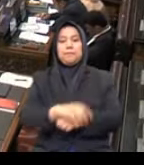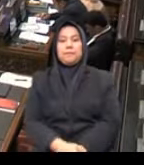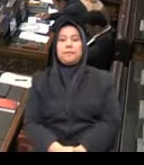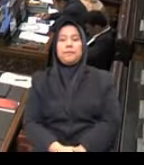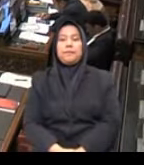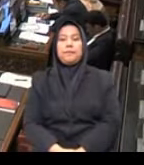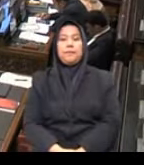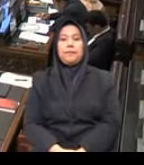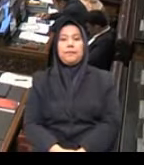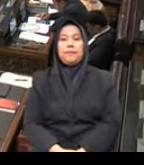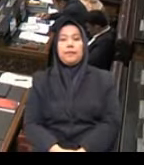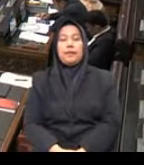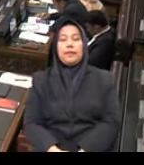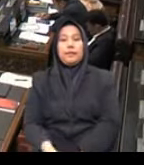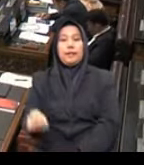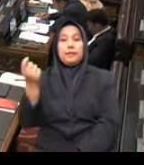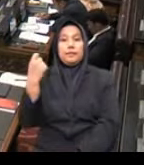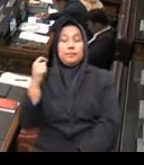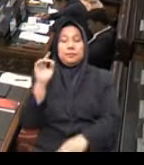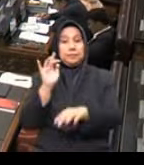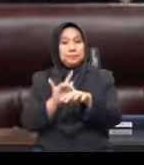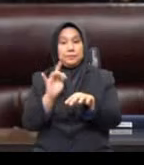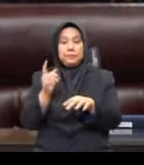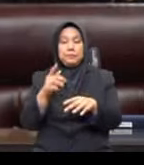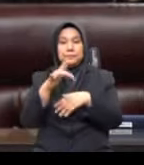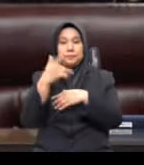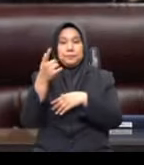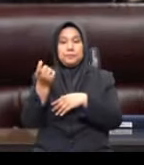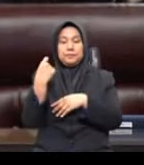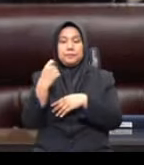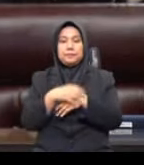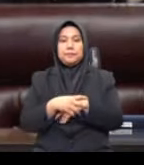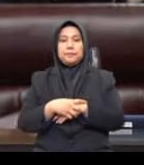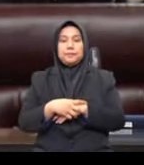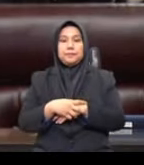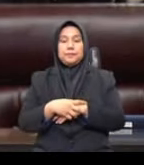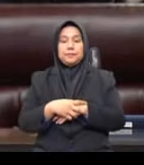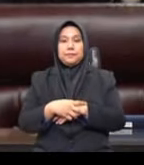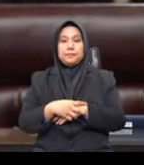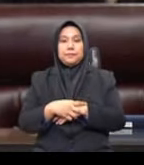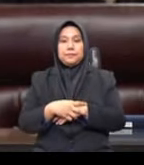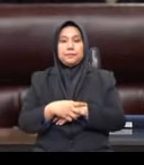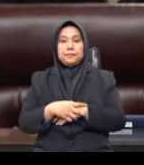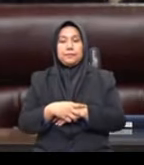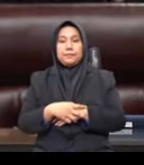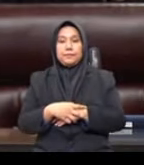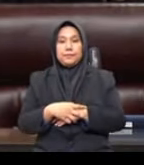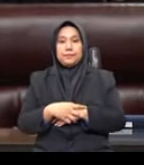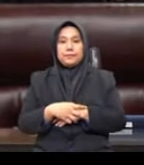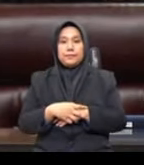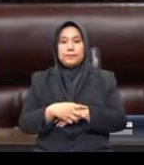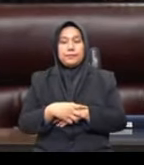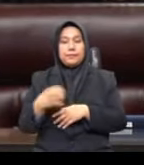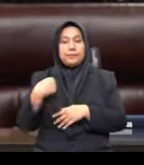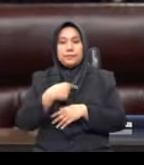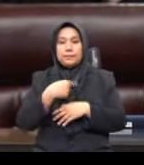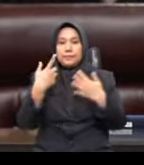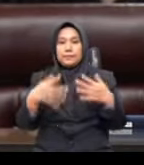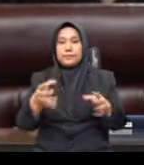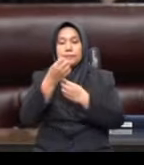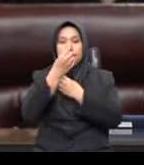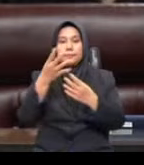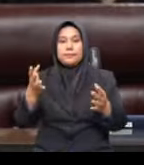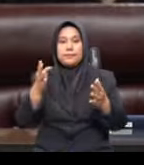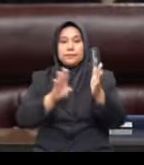menti Seperti yang saya telah sentuh awal tadi kita memang Apa nama yang kita Nyatakan tadi